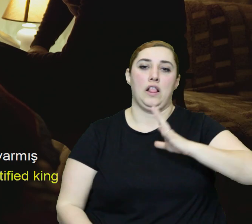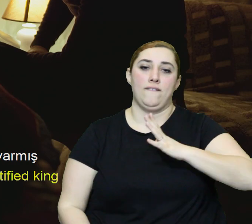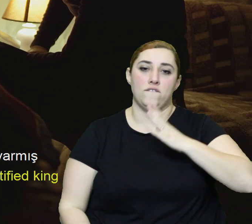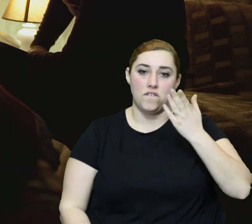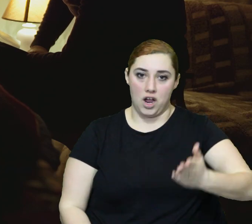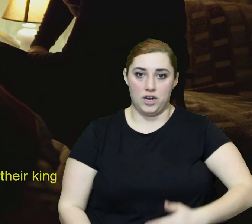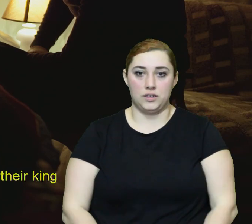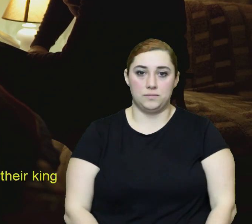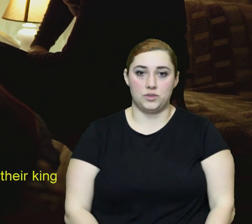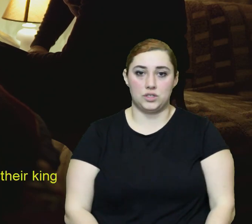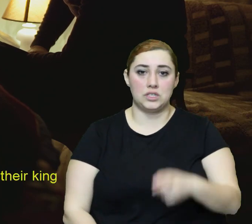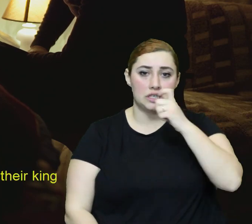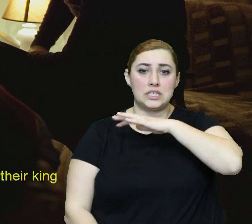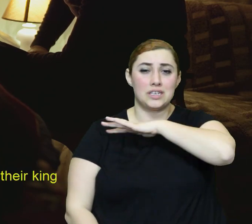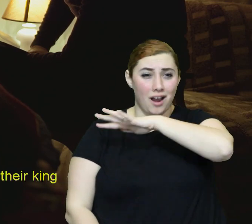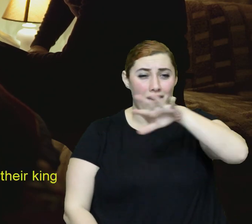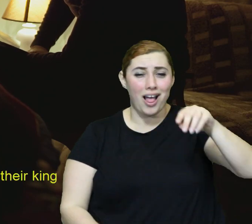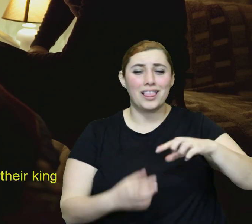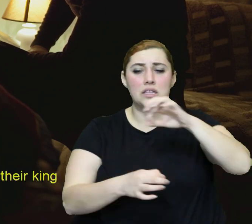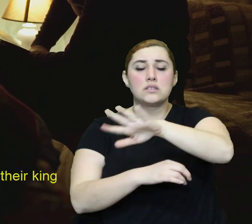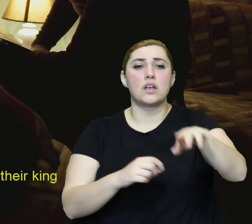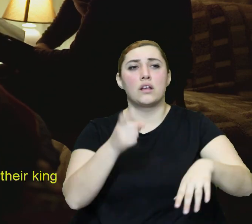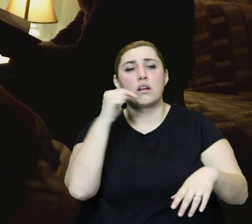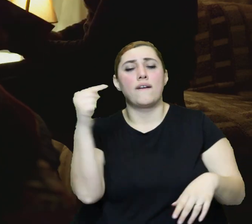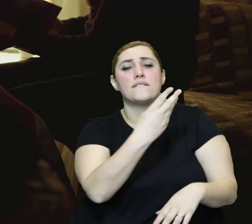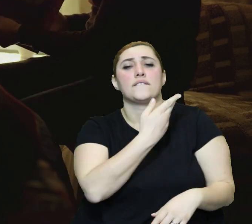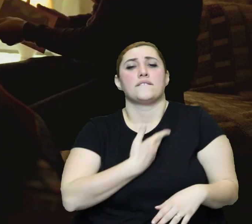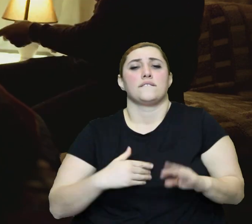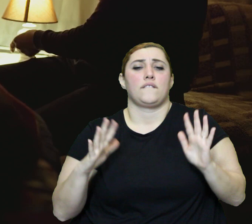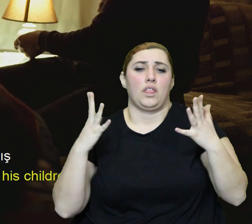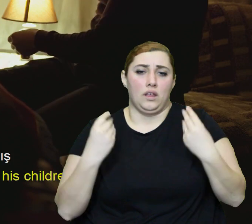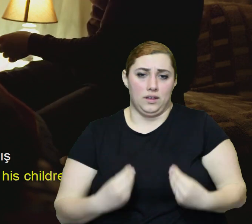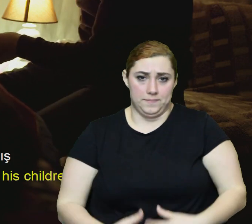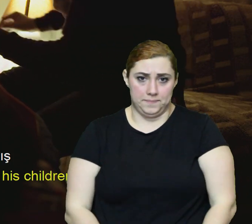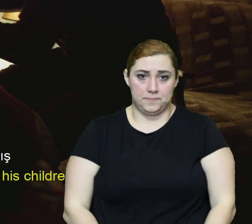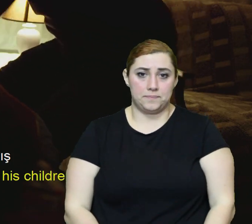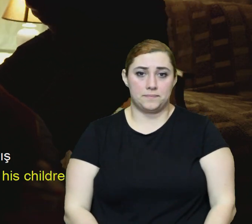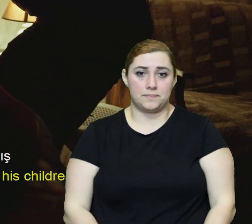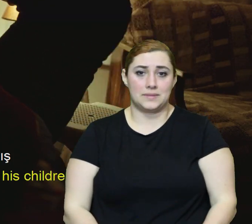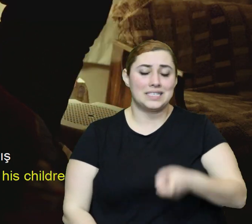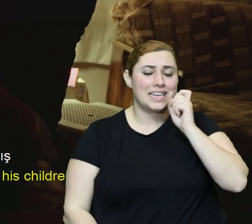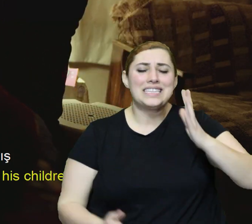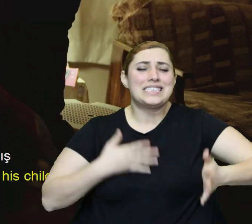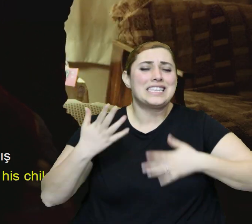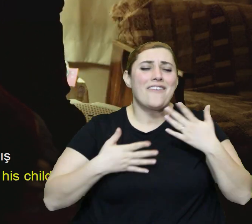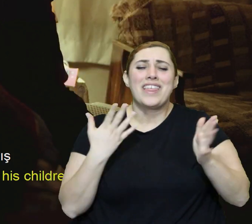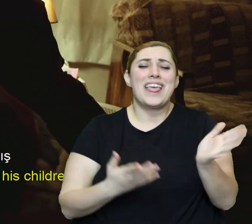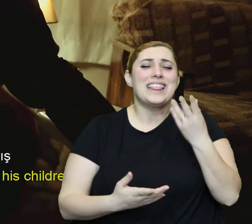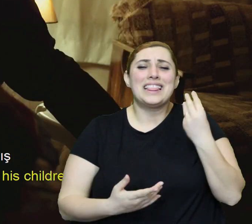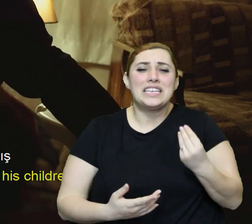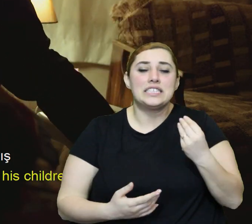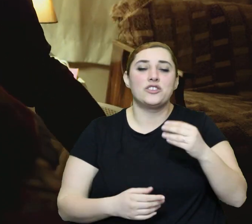varmış. Krallarını herkes çok severmiş. Kralın en büyük neşesi